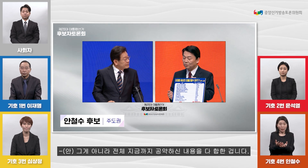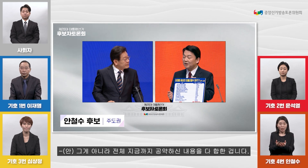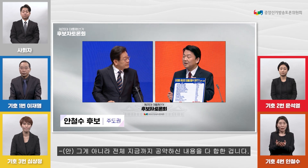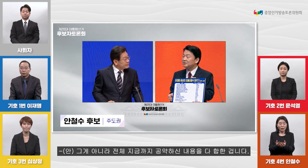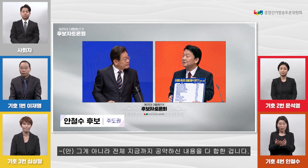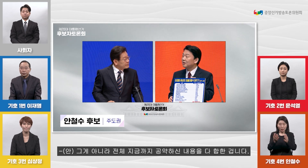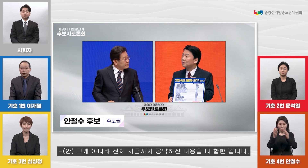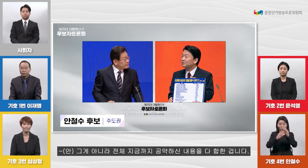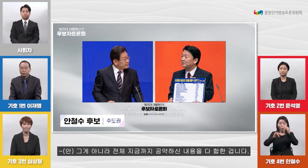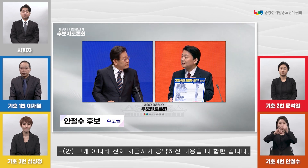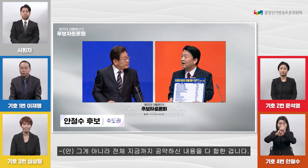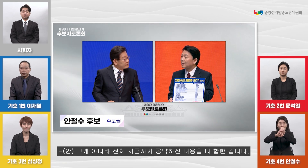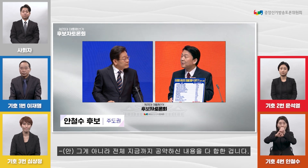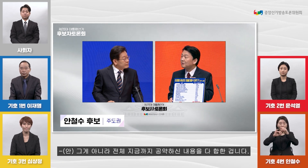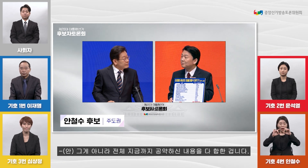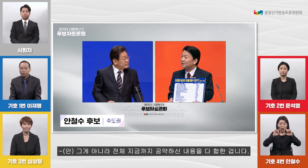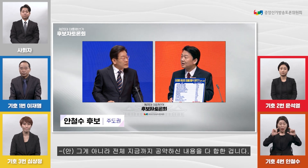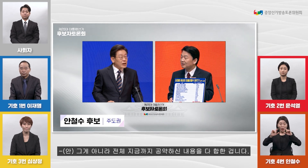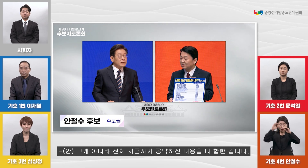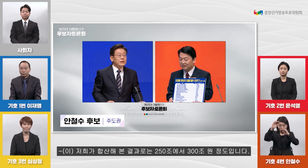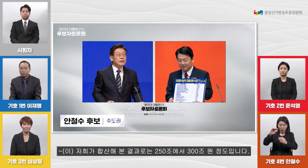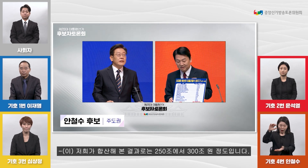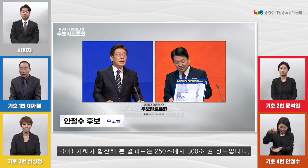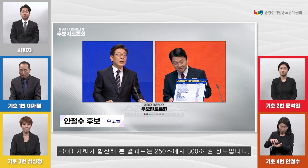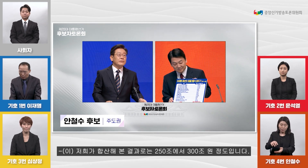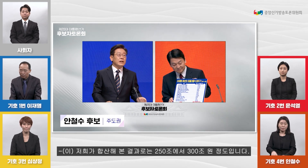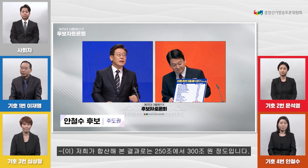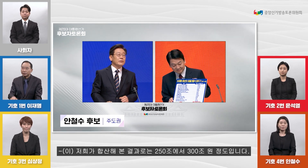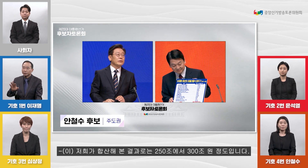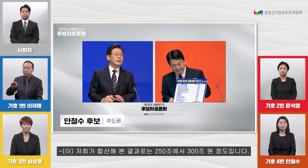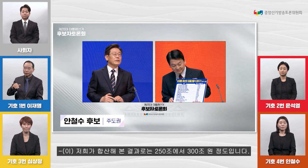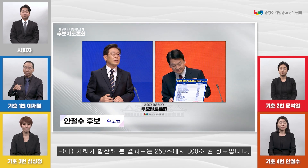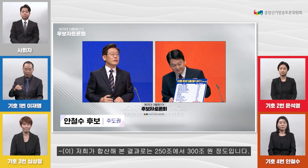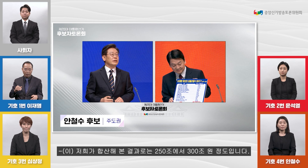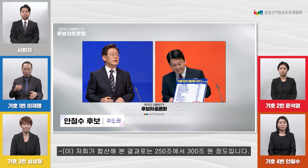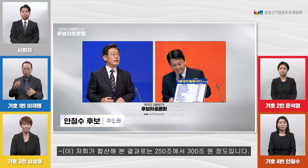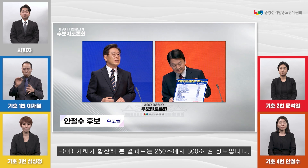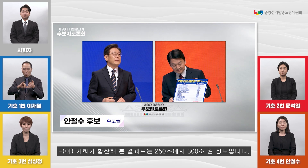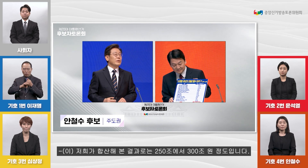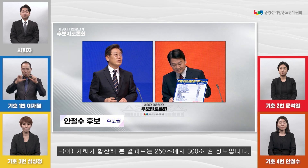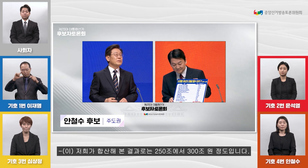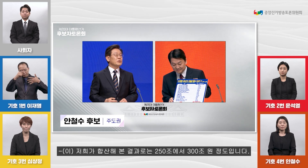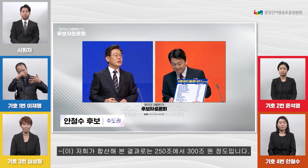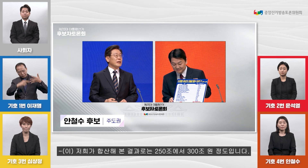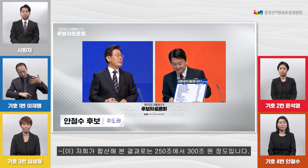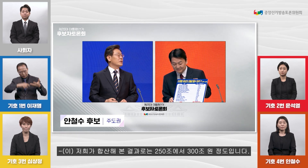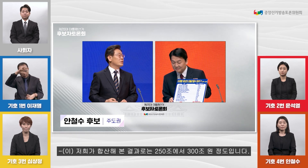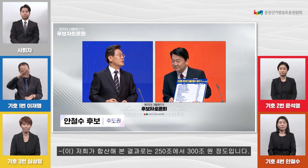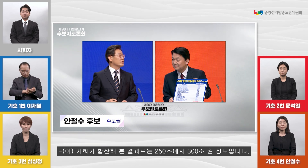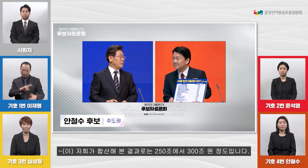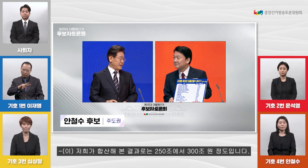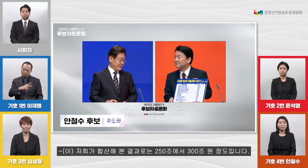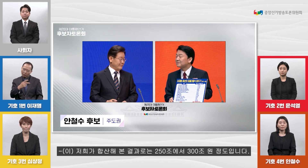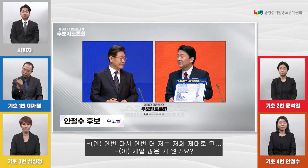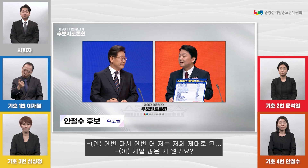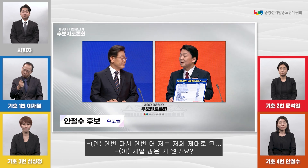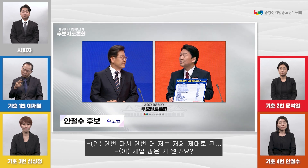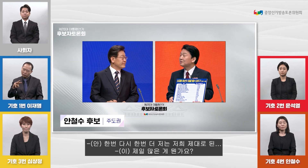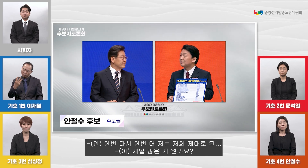지금까지 공약하신 내용들을 다 합한 겁니다. 저희가 합산해 본 결과로는 250조에서 300조 원